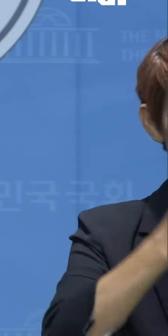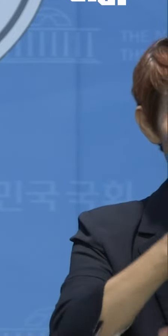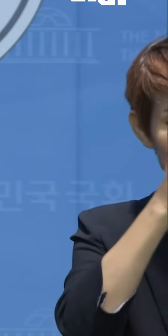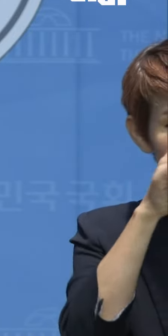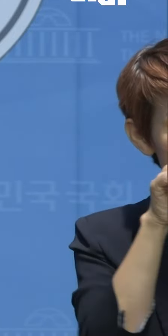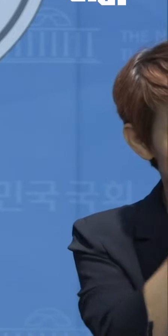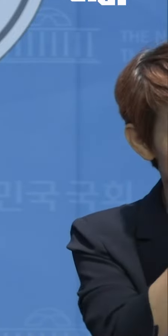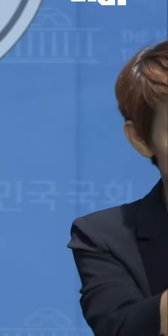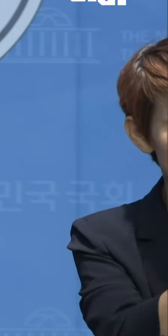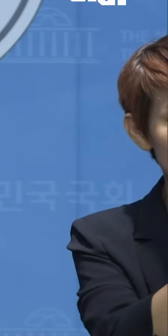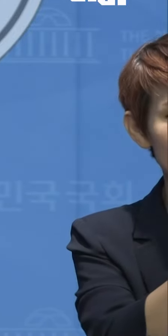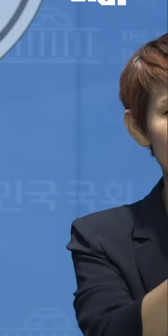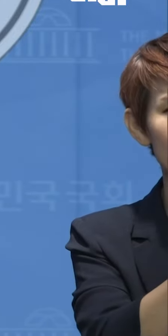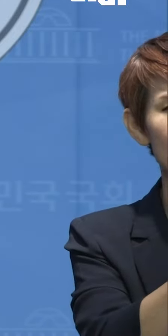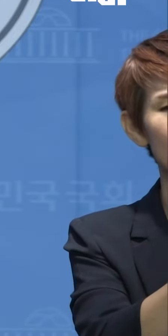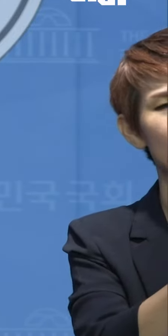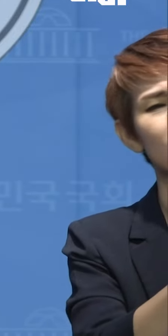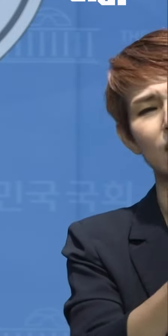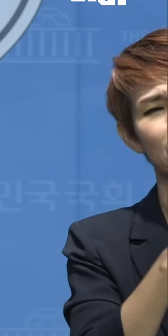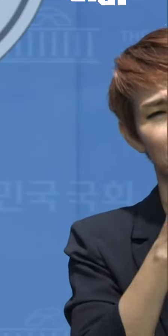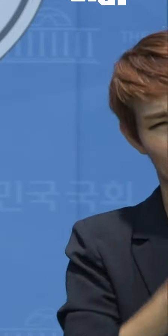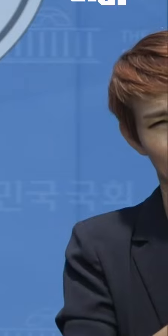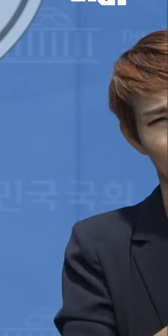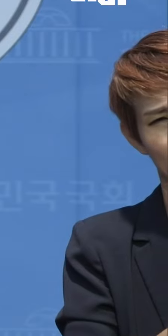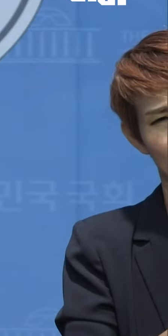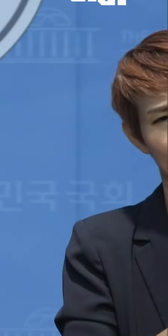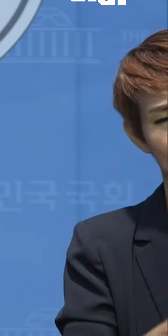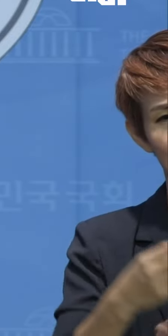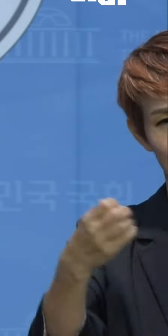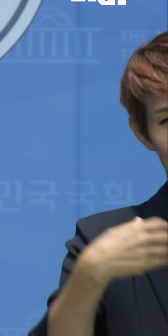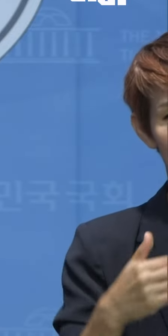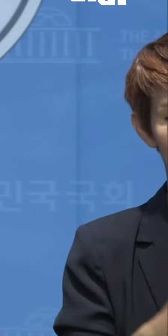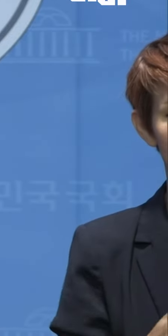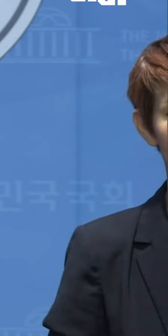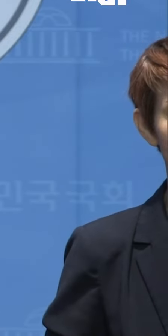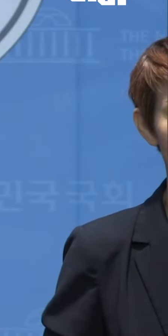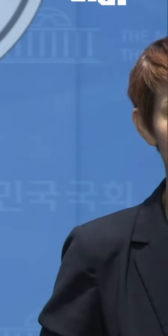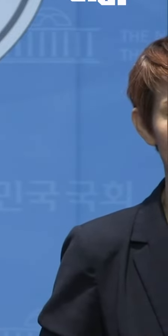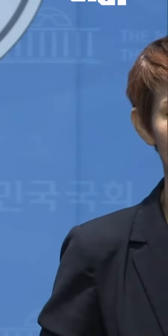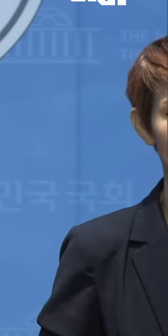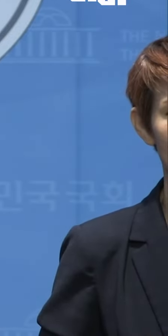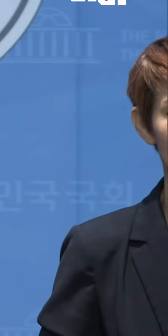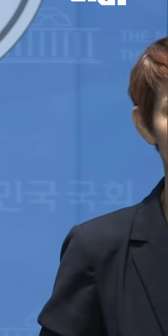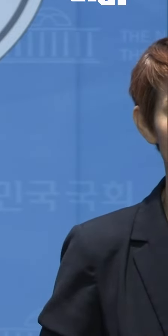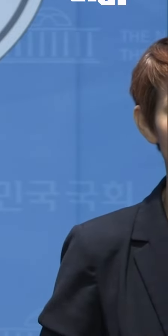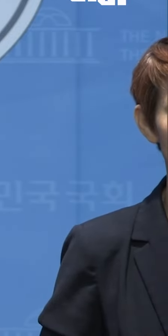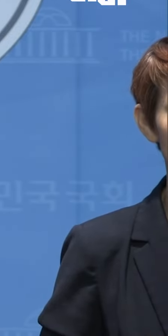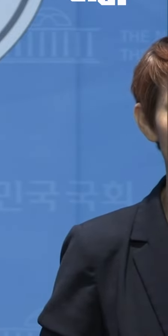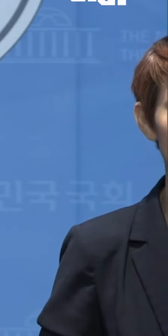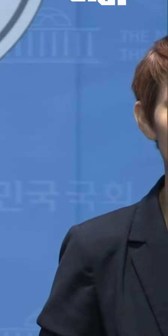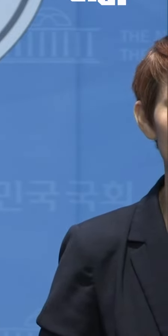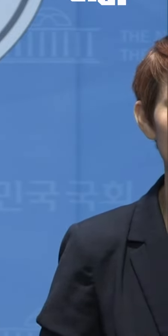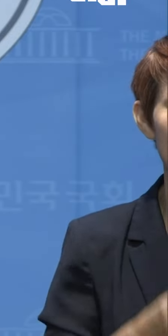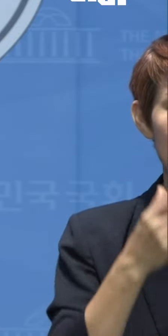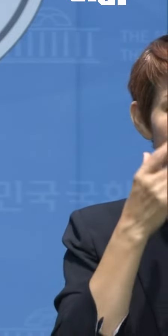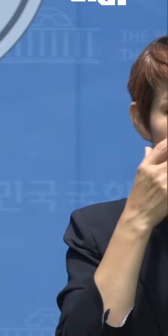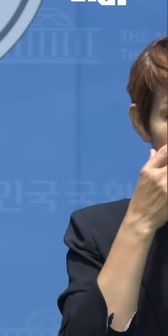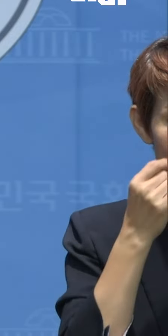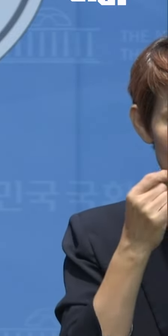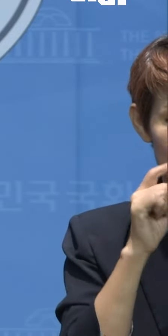국민을 혼란에 빠트리지 말아달라고 호소를 했습니다 후쿠시마 괴담 선동으로